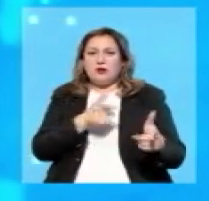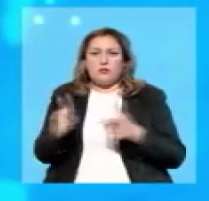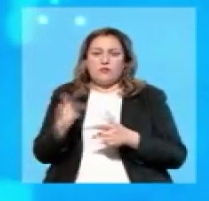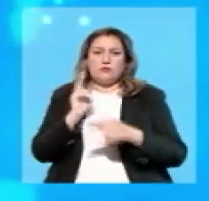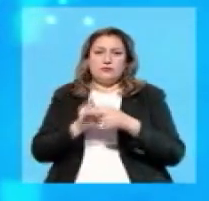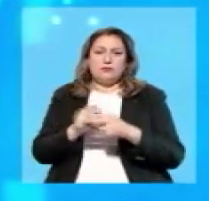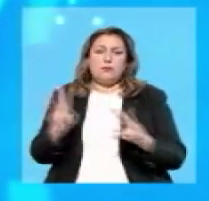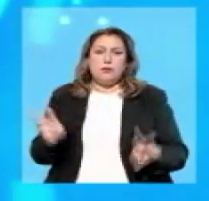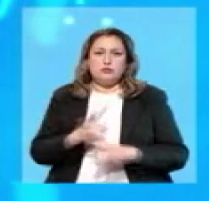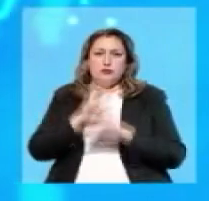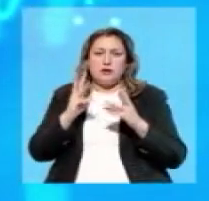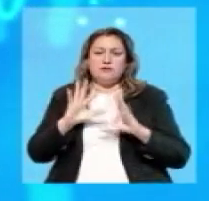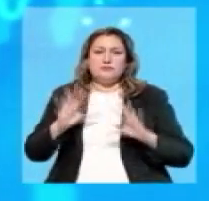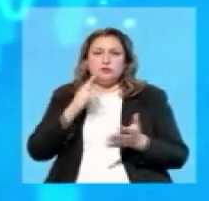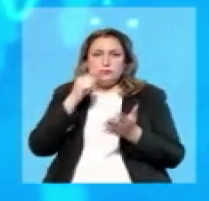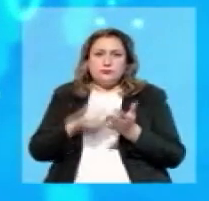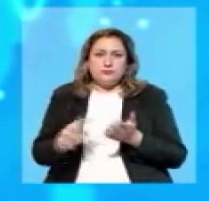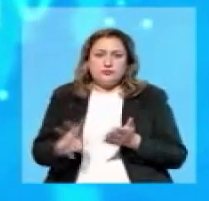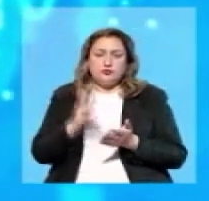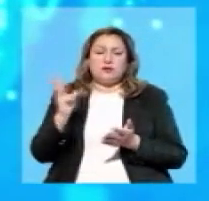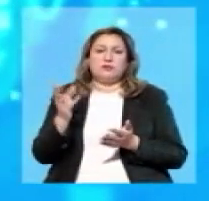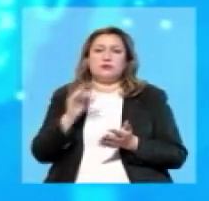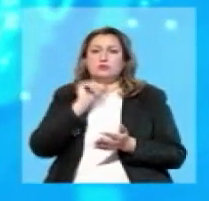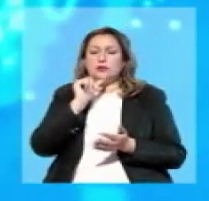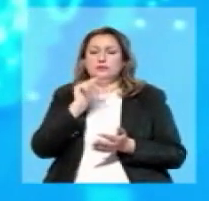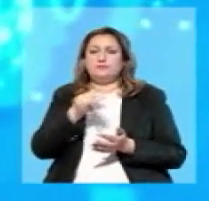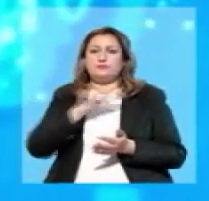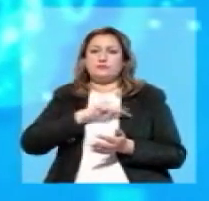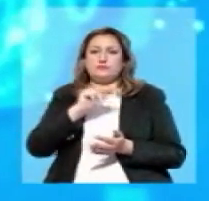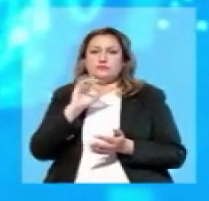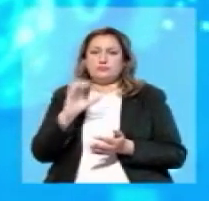жағдайлар департаментінің қызметкерлері кезекті оқу жаттығу жиынын өткізді.